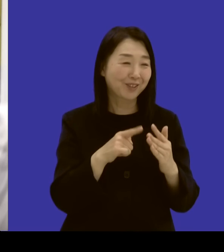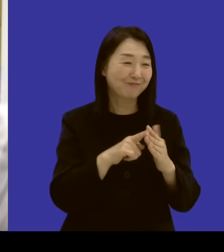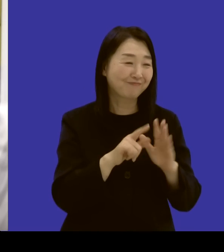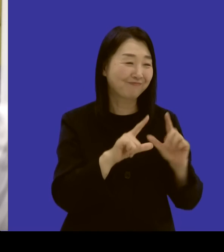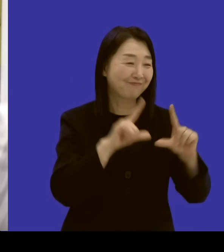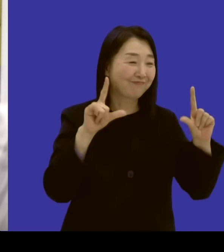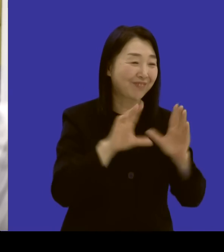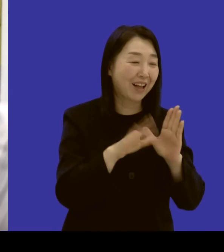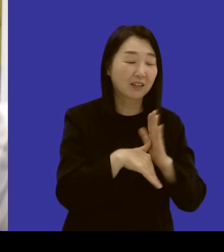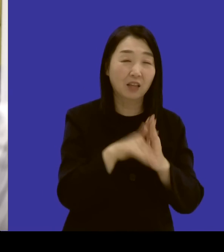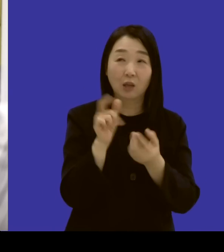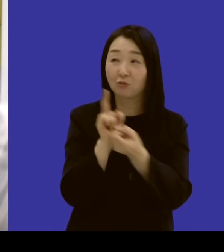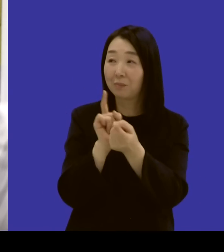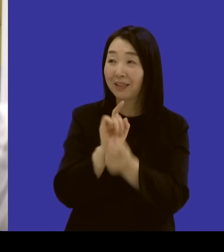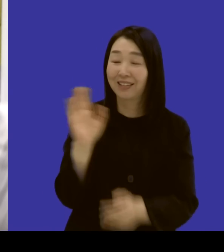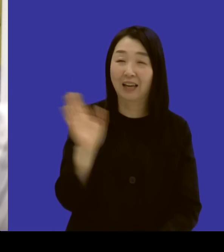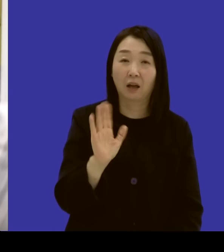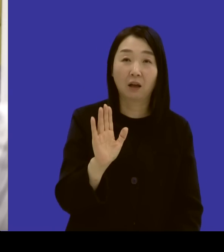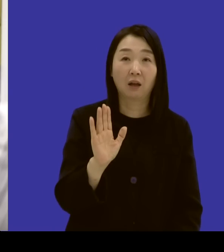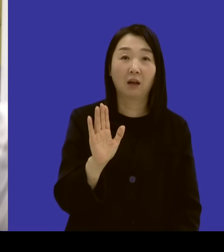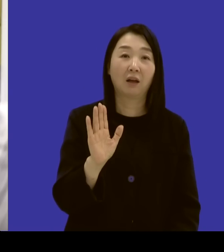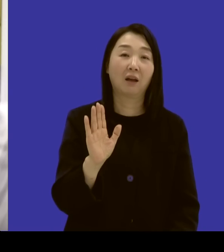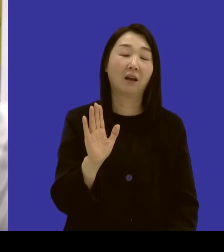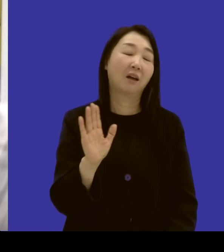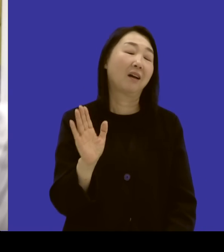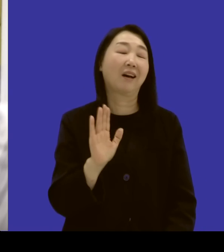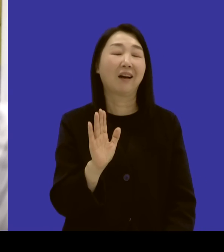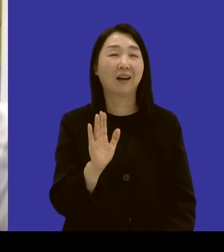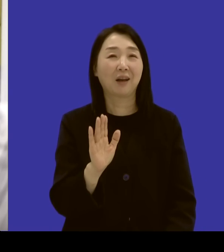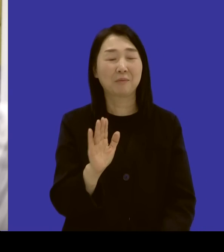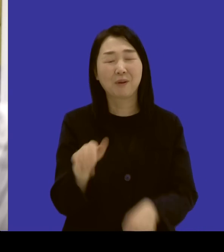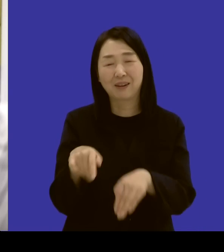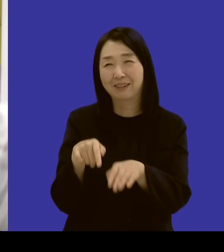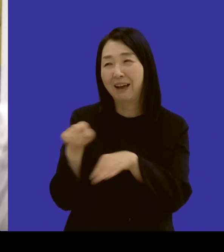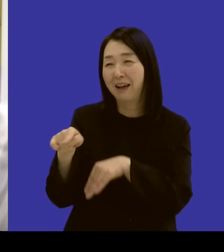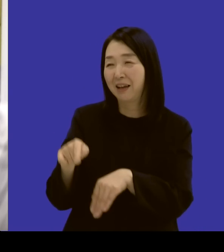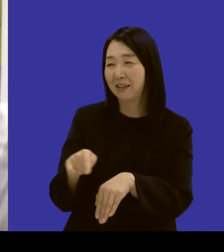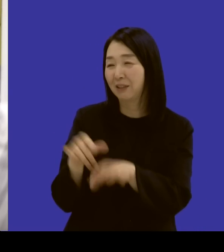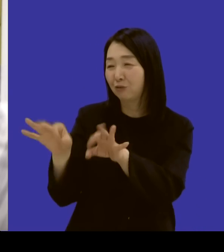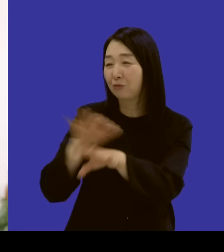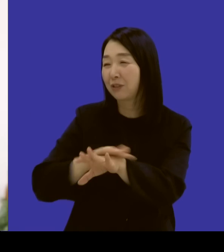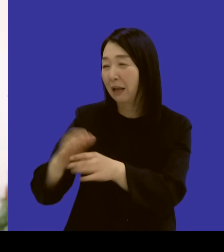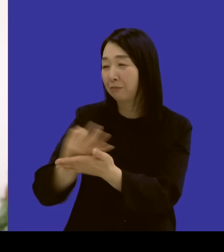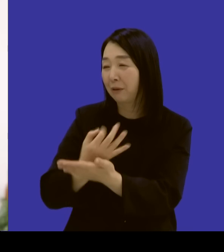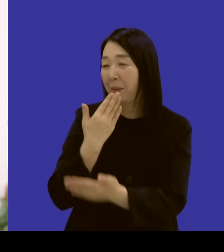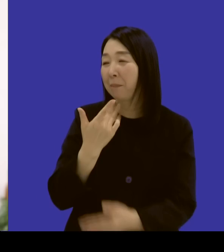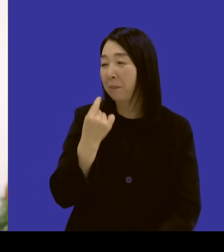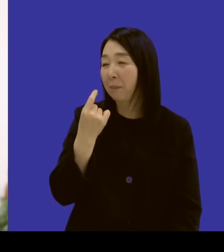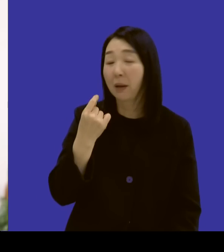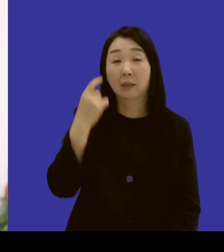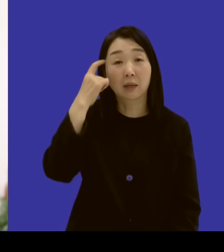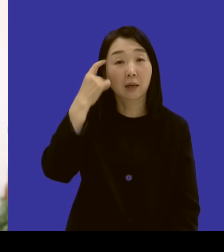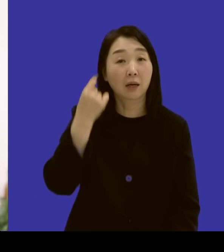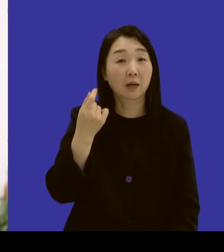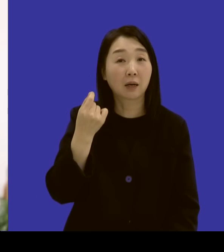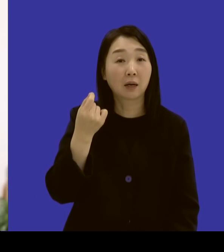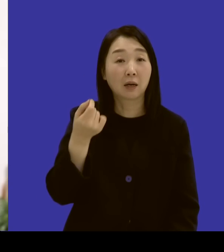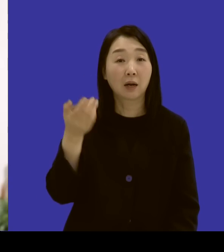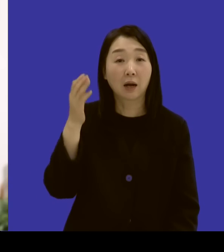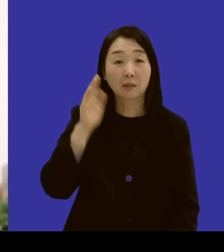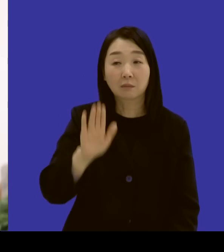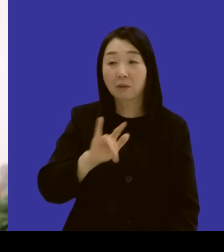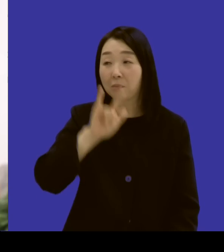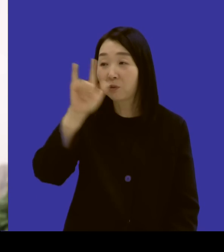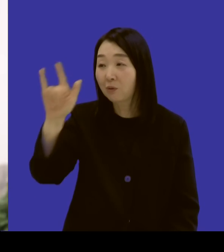것도 다 뭐 그냥 제가 내렸죠. 알아서. 예. 네. 그리고 가서 이렇게 재택하면 돼. 이것도 다 제 마음이었고. 근데 이제 나가서